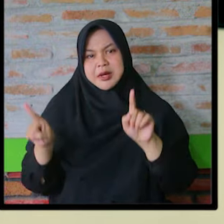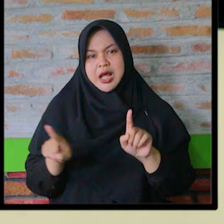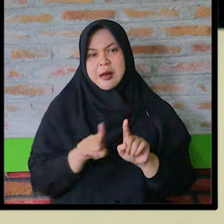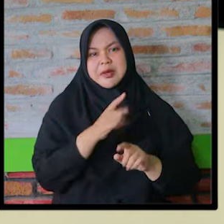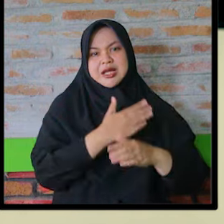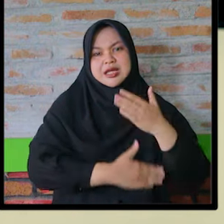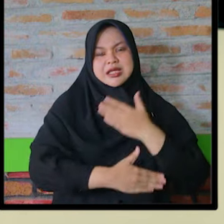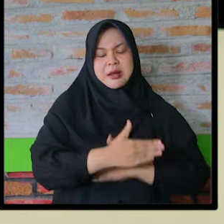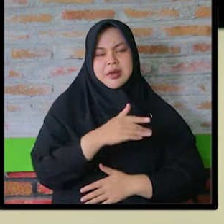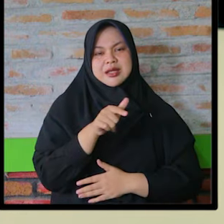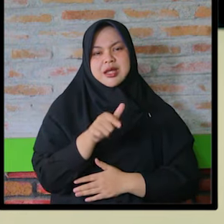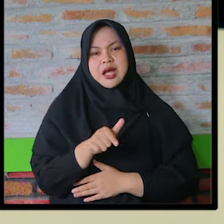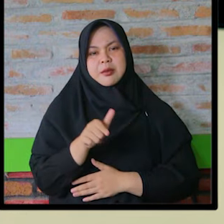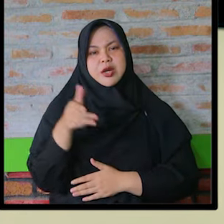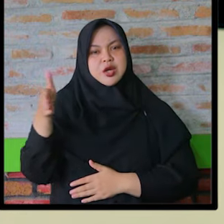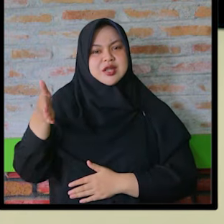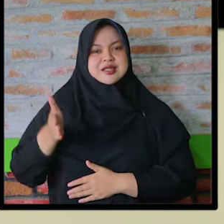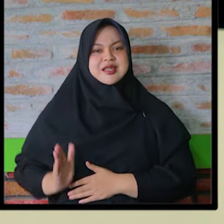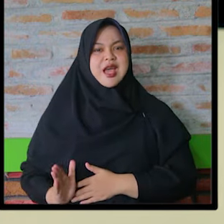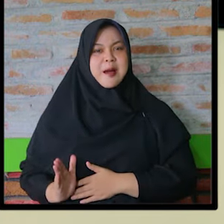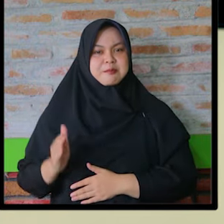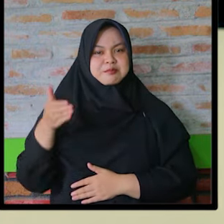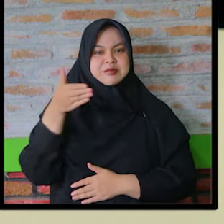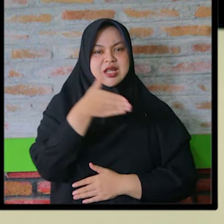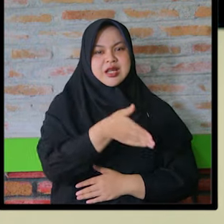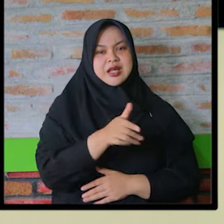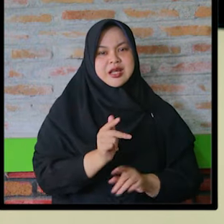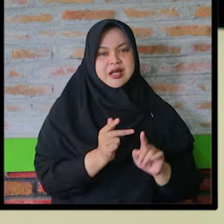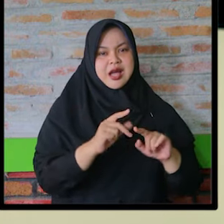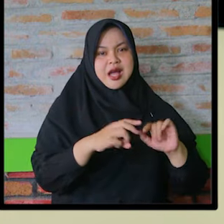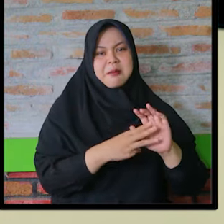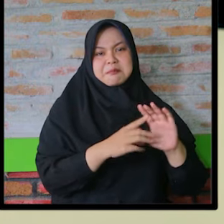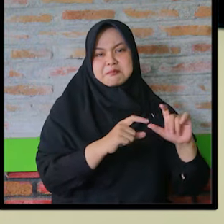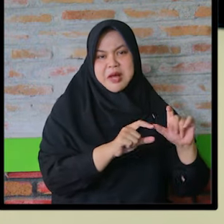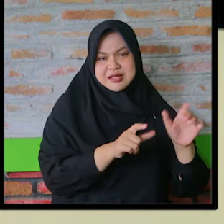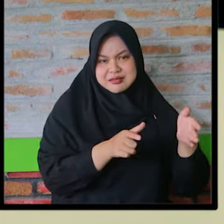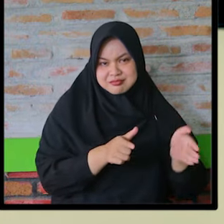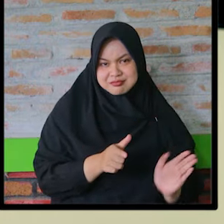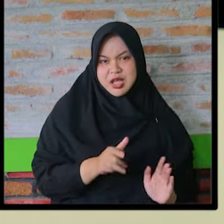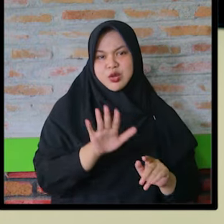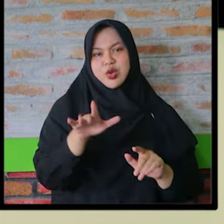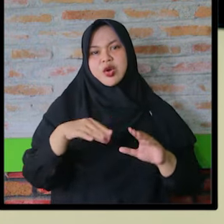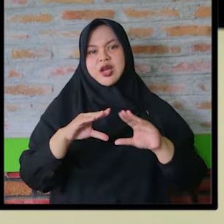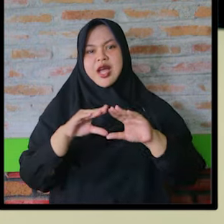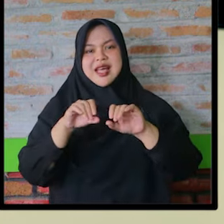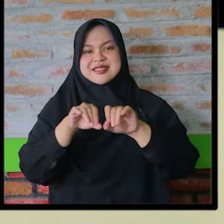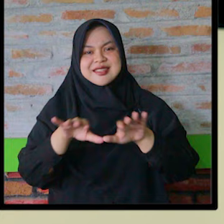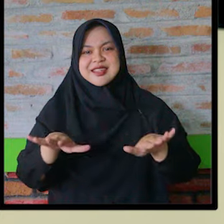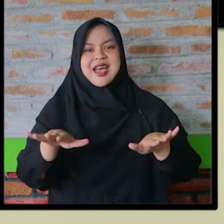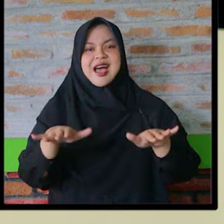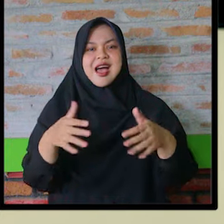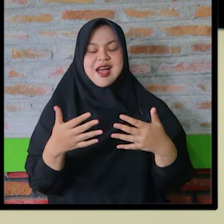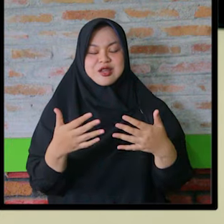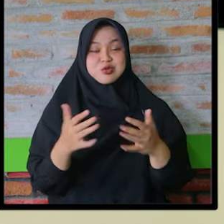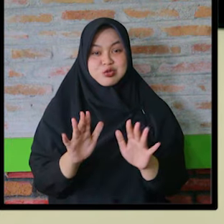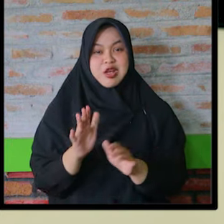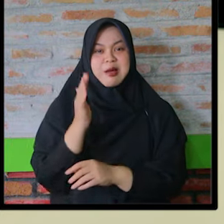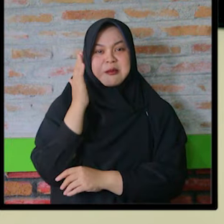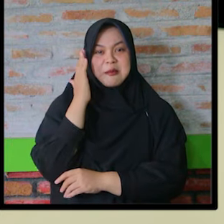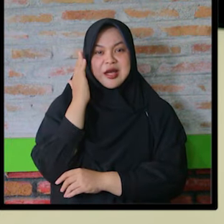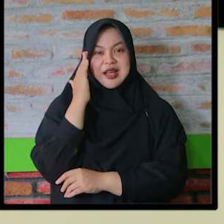disabilitasnya Oh ke Sigap atau ke rehmas atau ke mana Ke aah ini kayaknya gitu jadi